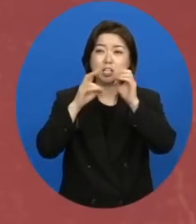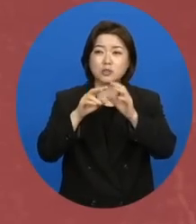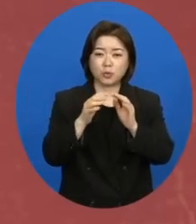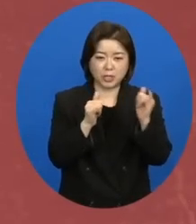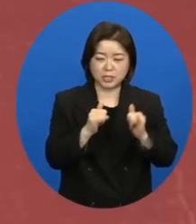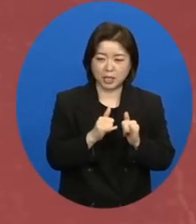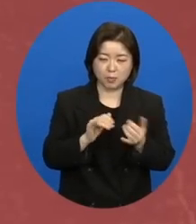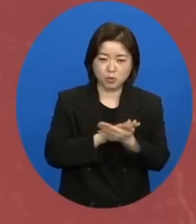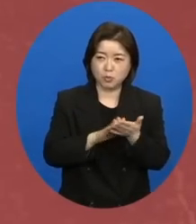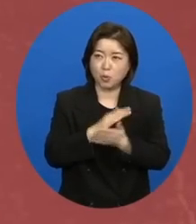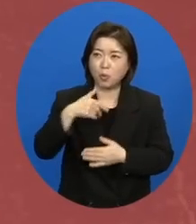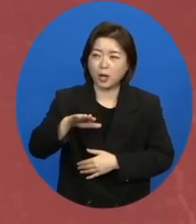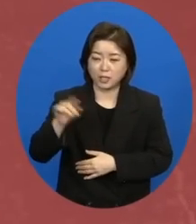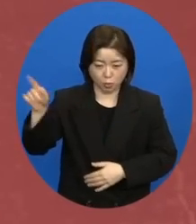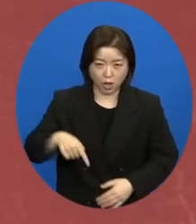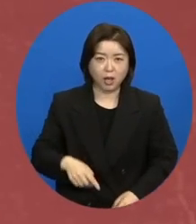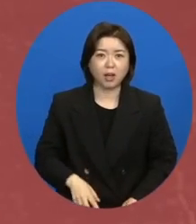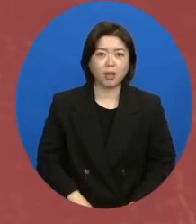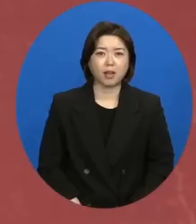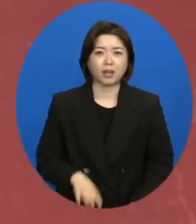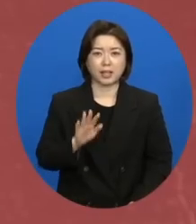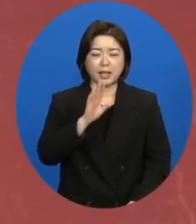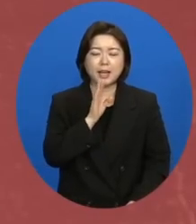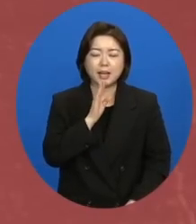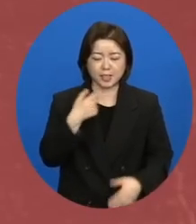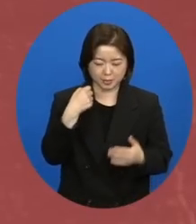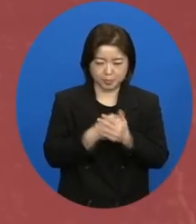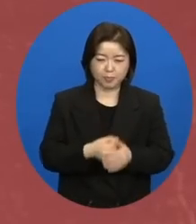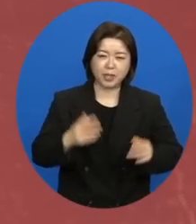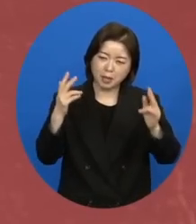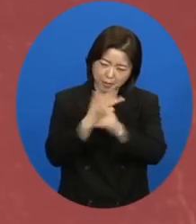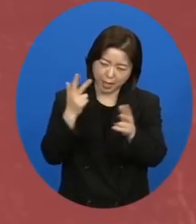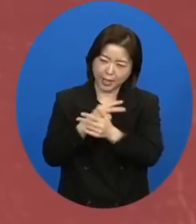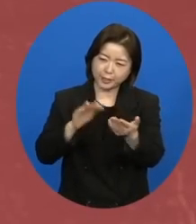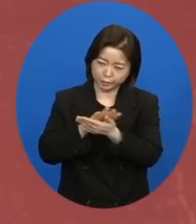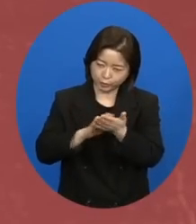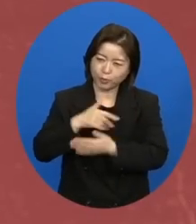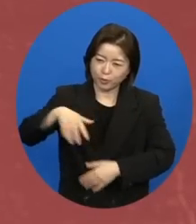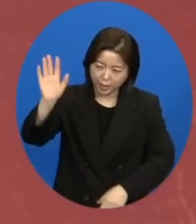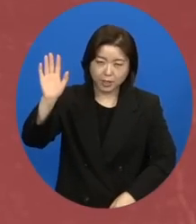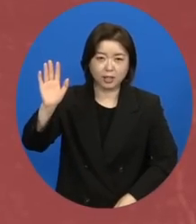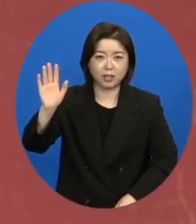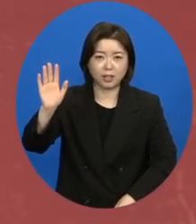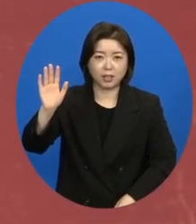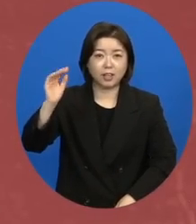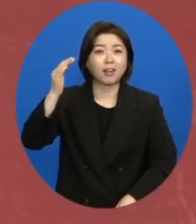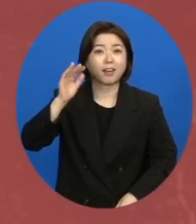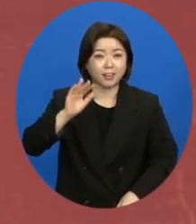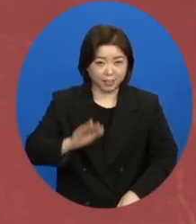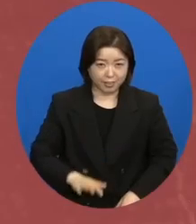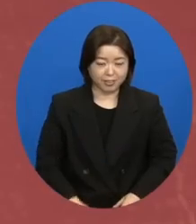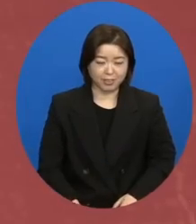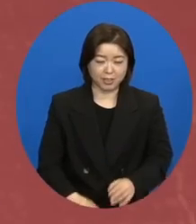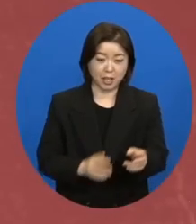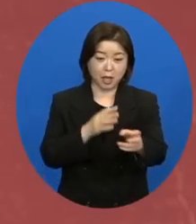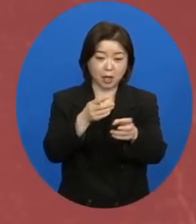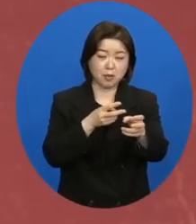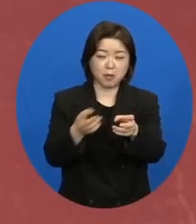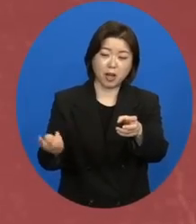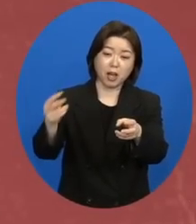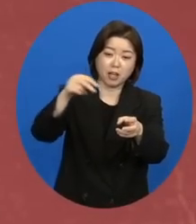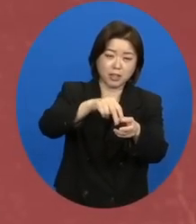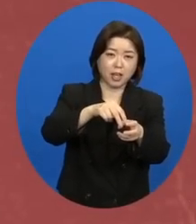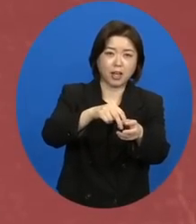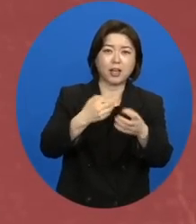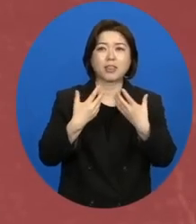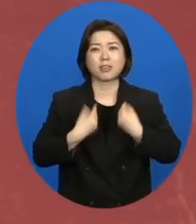왔더라고. 그래서 작정했어요. 매주 놀러 가야 되겠다. 그런데 버스를 탄 순간에 낙심이